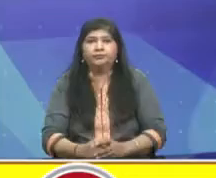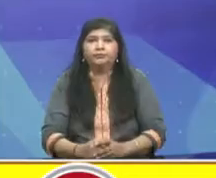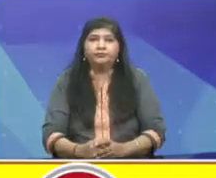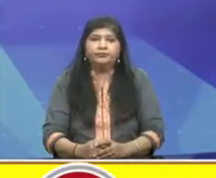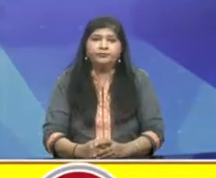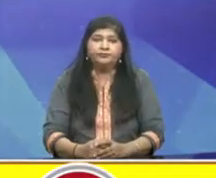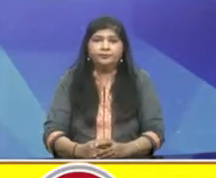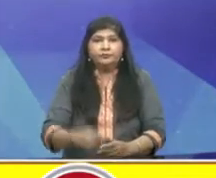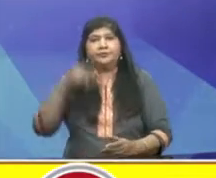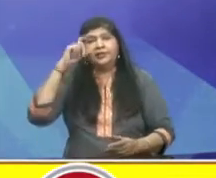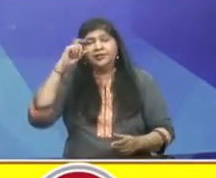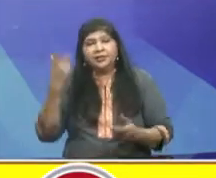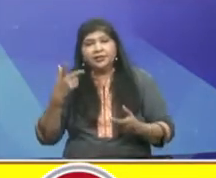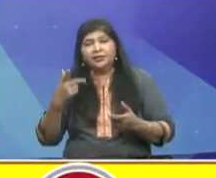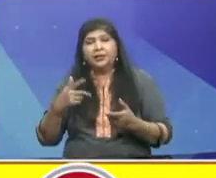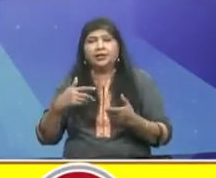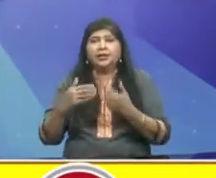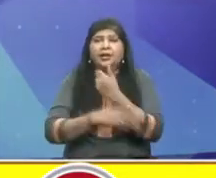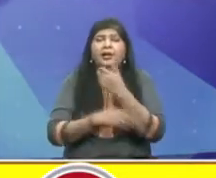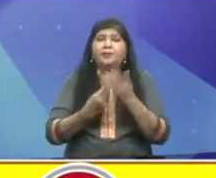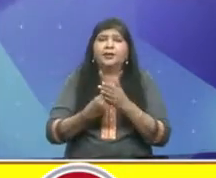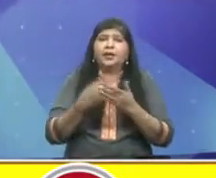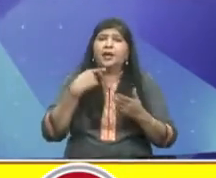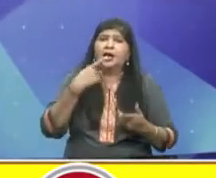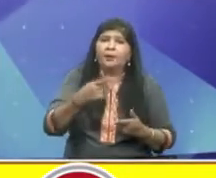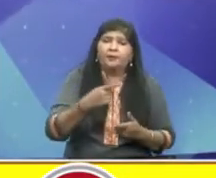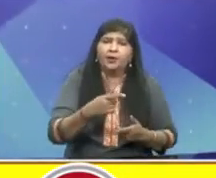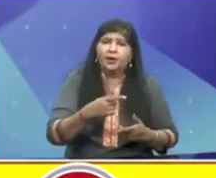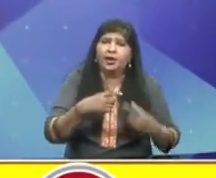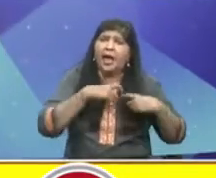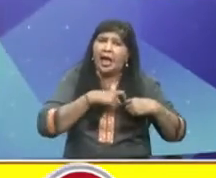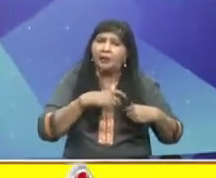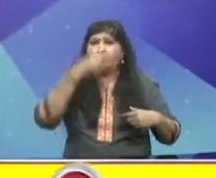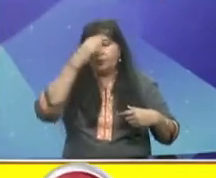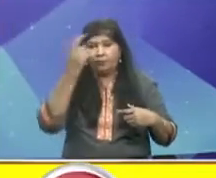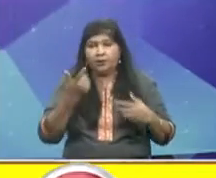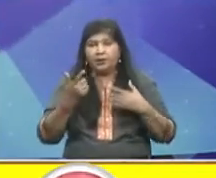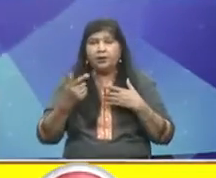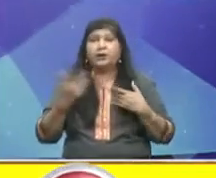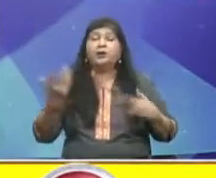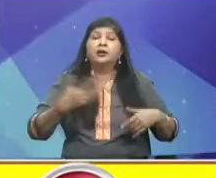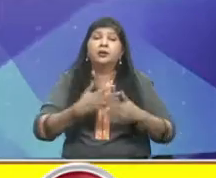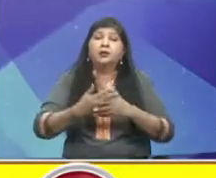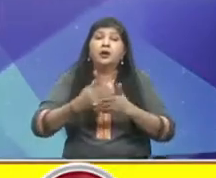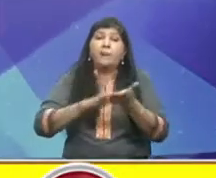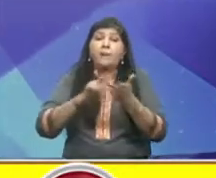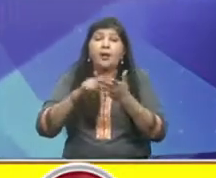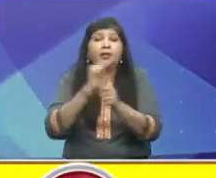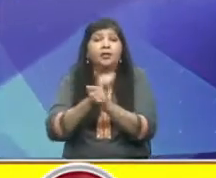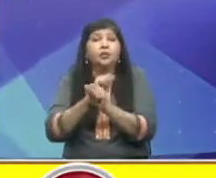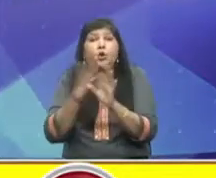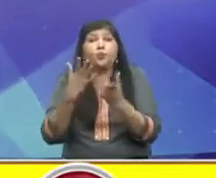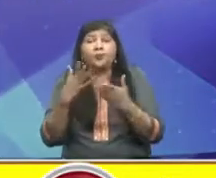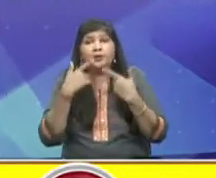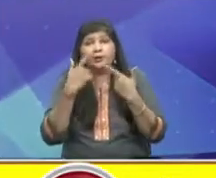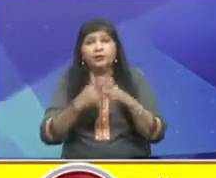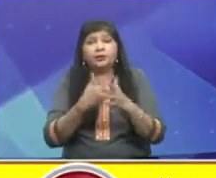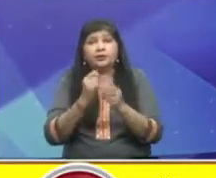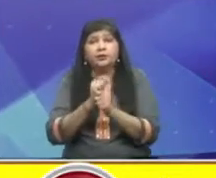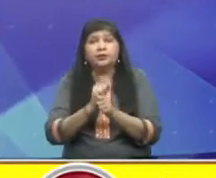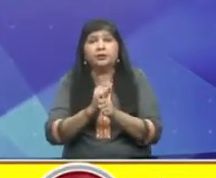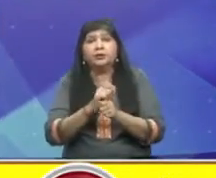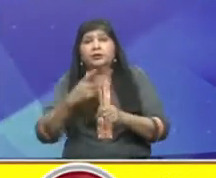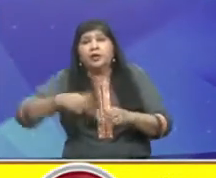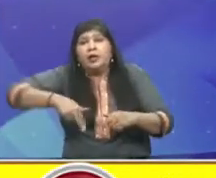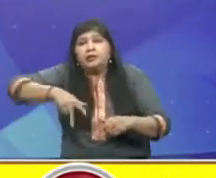विषय है। और गरीब को तो क्या होता है, जैसे आपको ये हार्ट का प्रॉब्लम हुआ तो कितने महीने तक आप काम ही नहीं कर पाए होंगे। अब तो 10